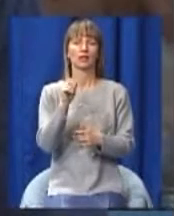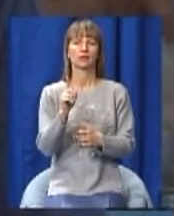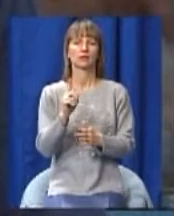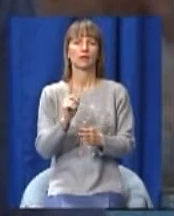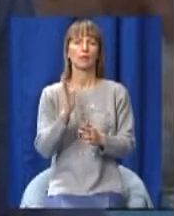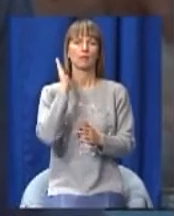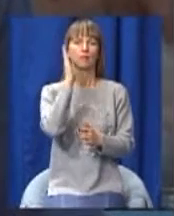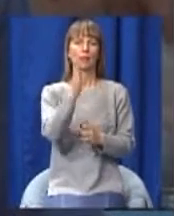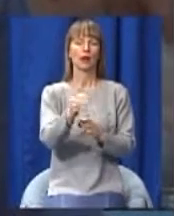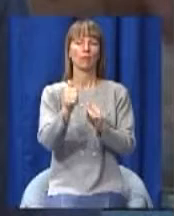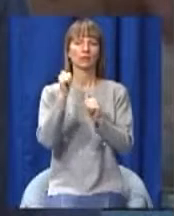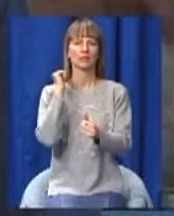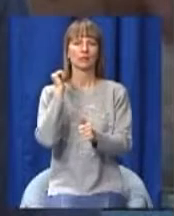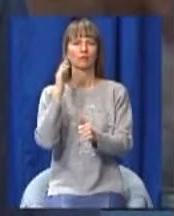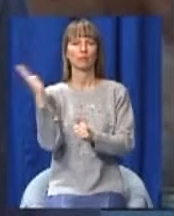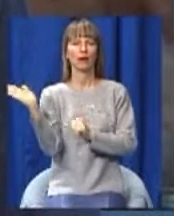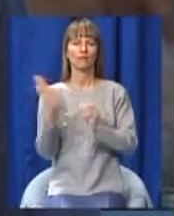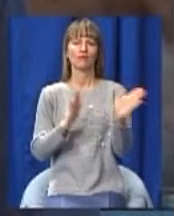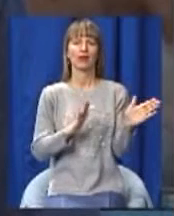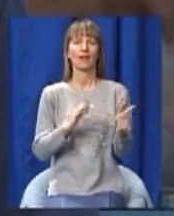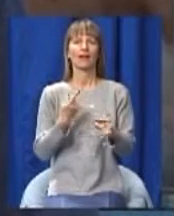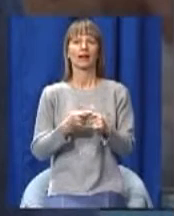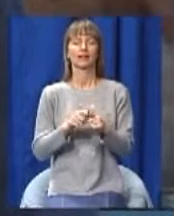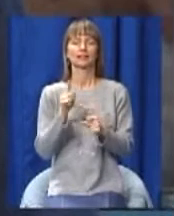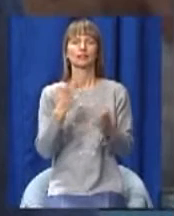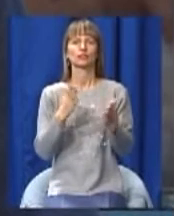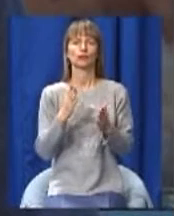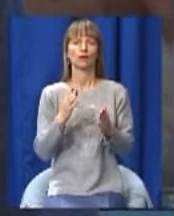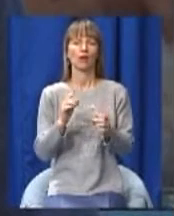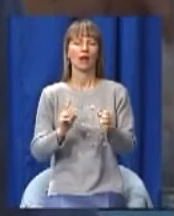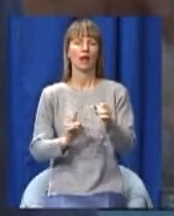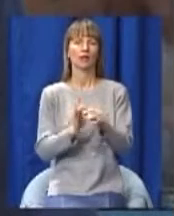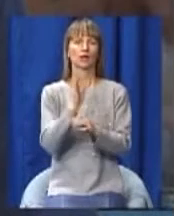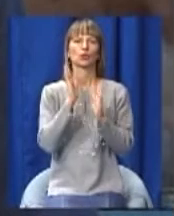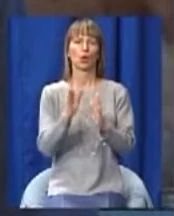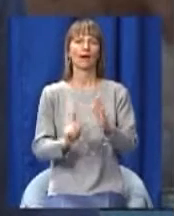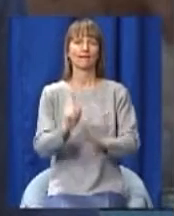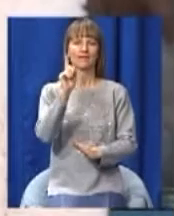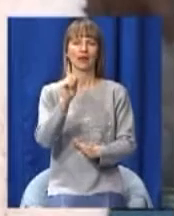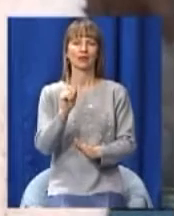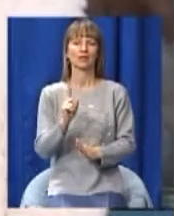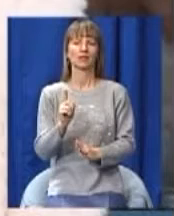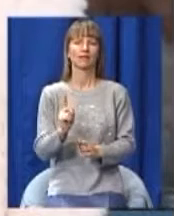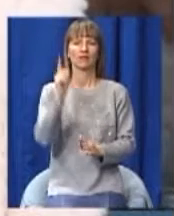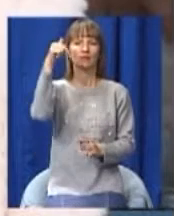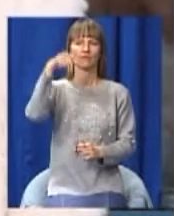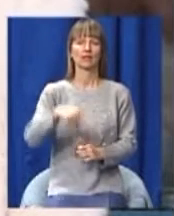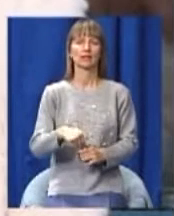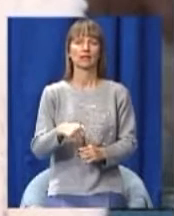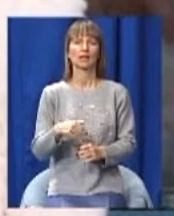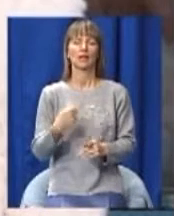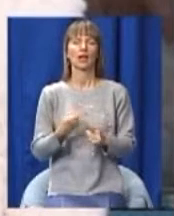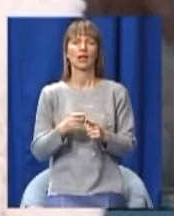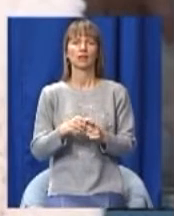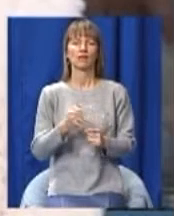назад, вправо-влево. Это те, которые летают только вверх, вверх и вниз. Ракетные